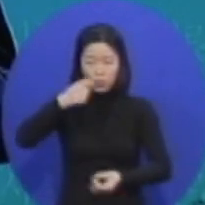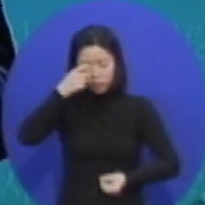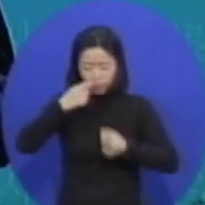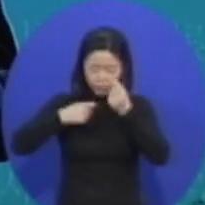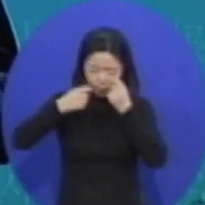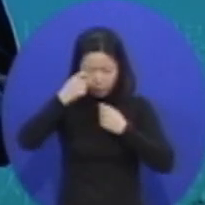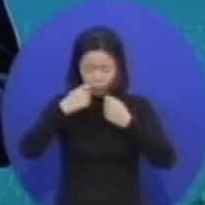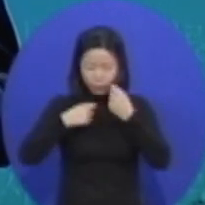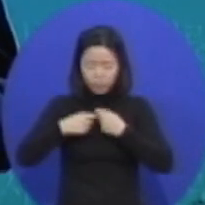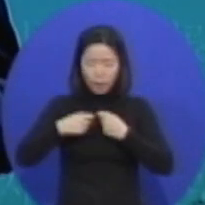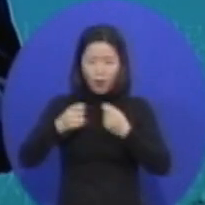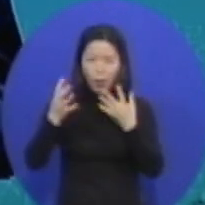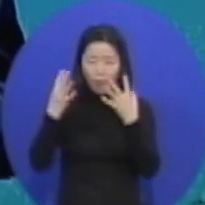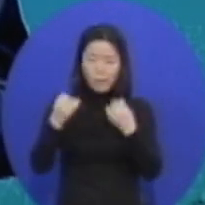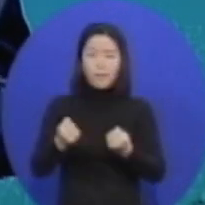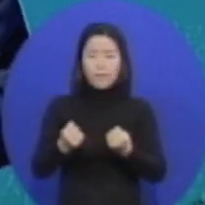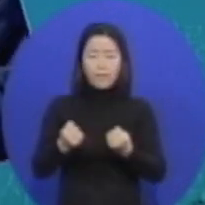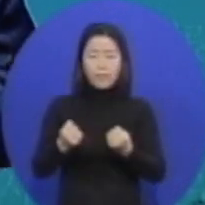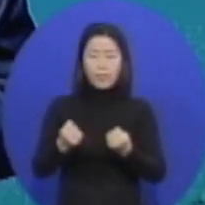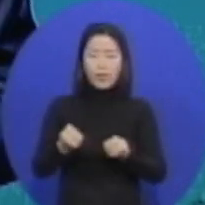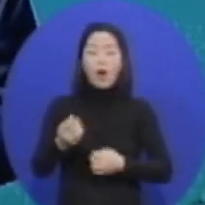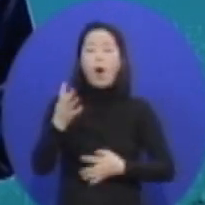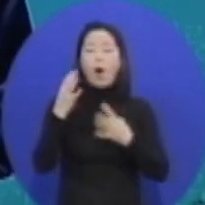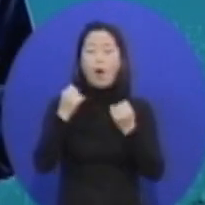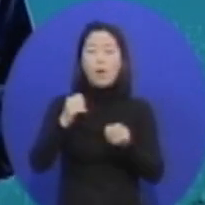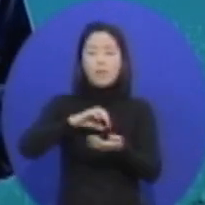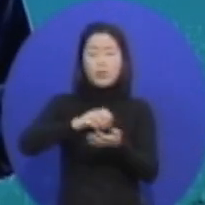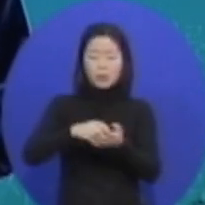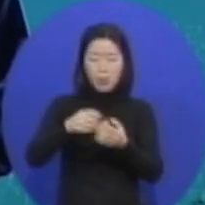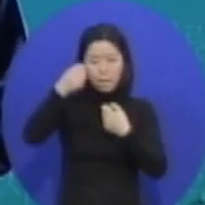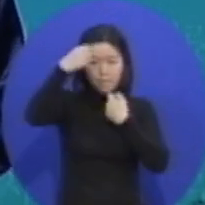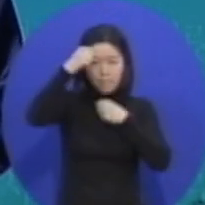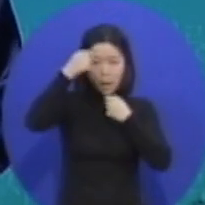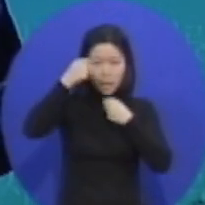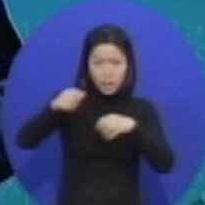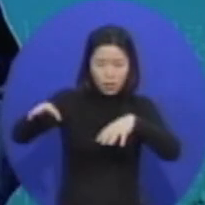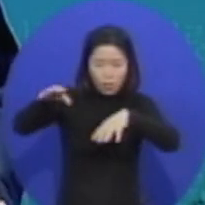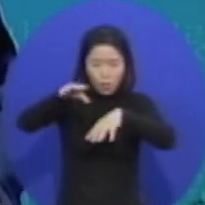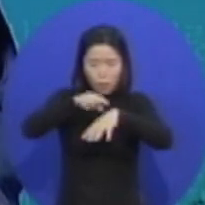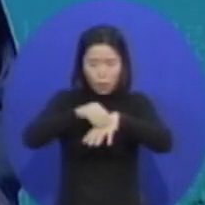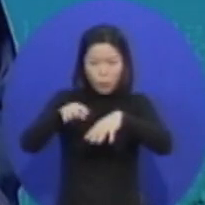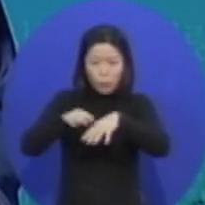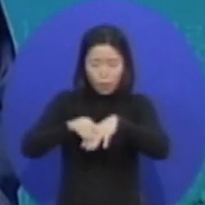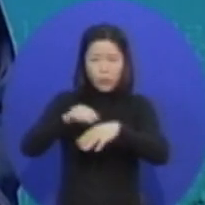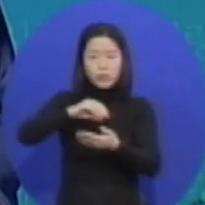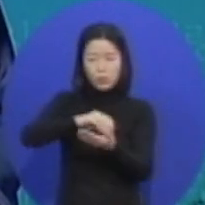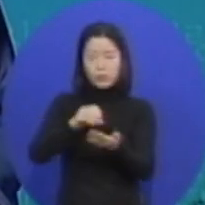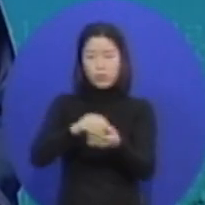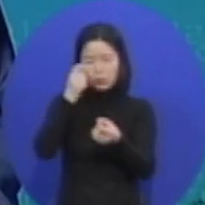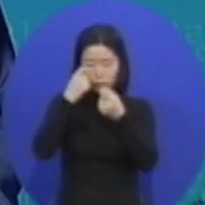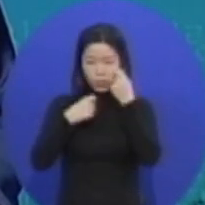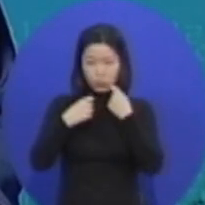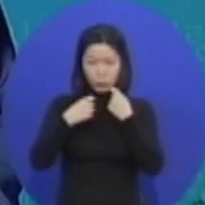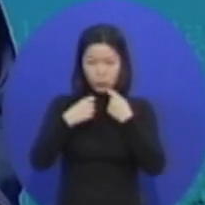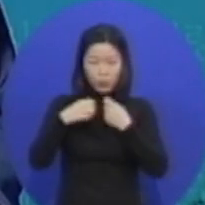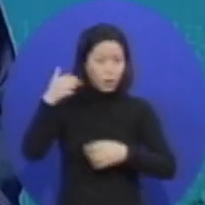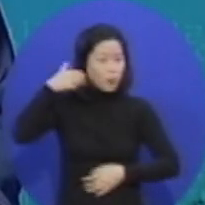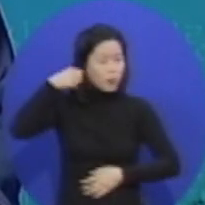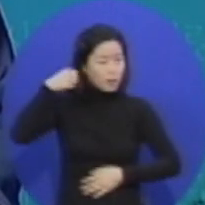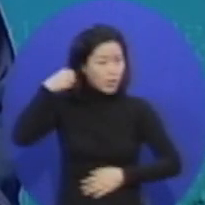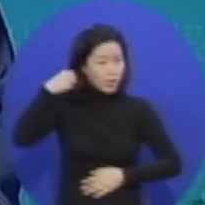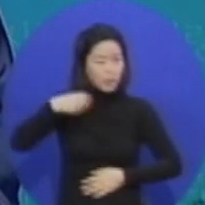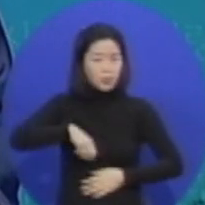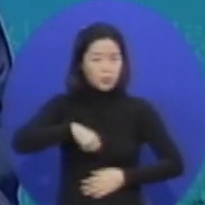얼마나 우는지 예수님의 발이 흥건히 젖을 정도록 그 여인이 자기의 머리카락으로 예수님의